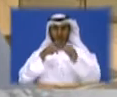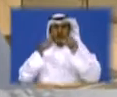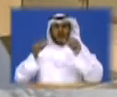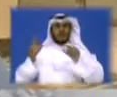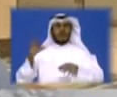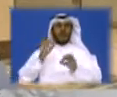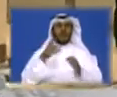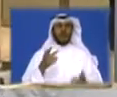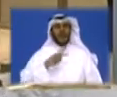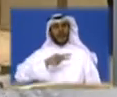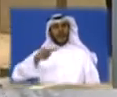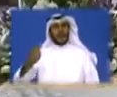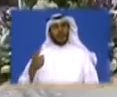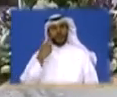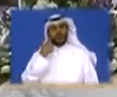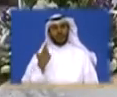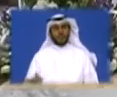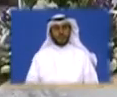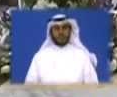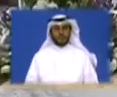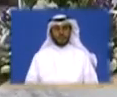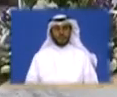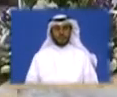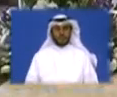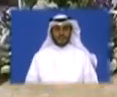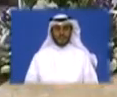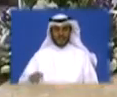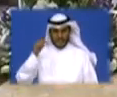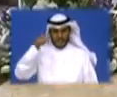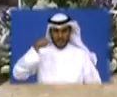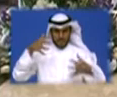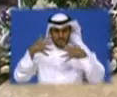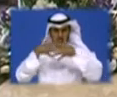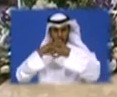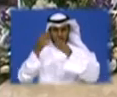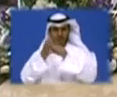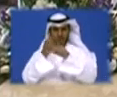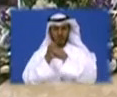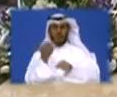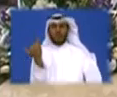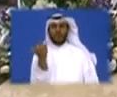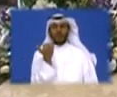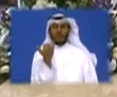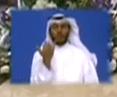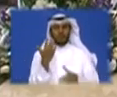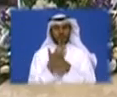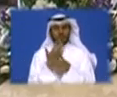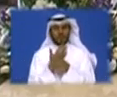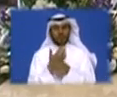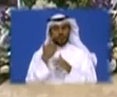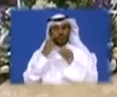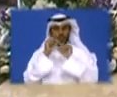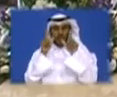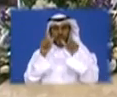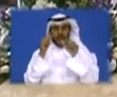المجال وما هو مطلوب منا؟ ترسيخ ثقافة الحوكمة أصبح من الأولويات لما لها من أثر في